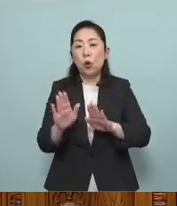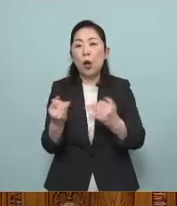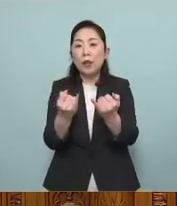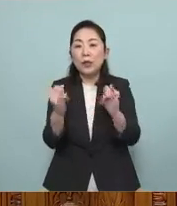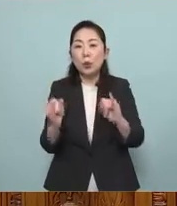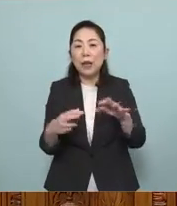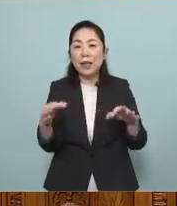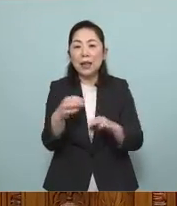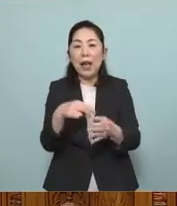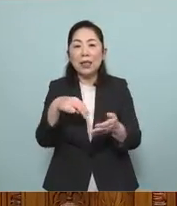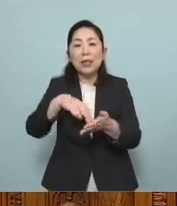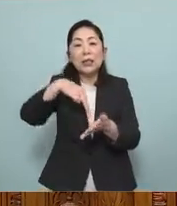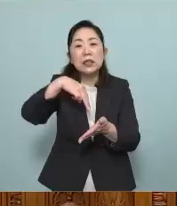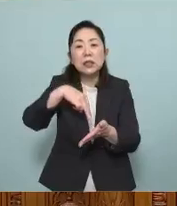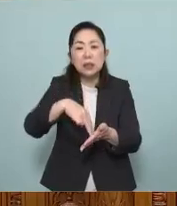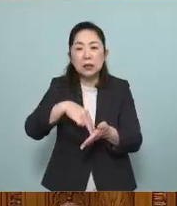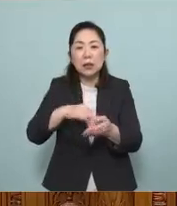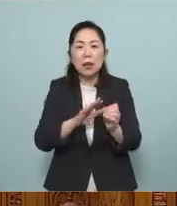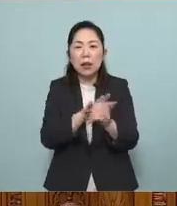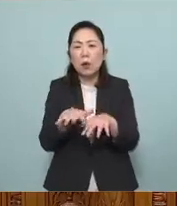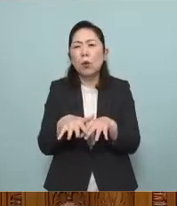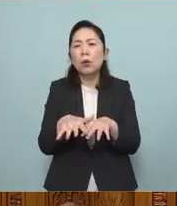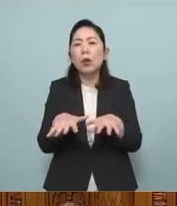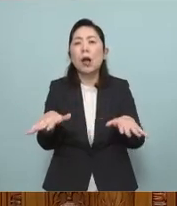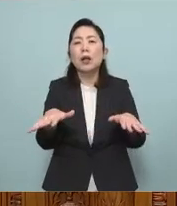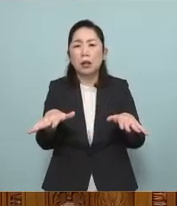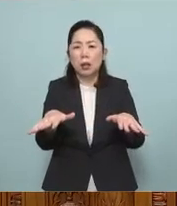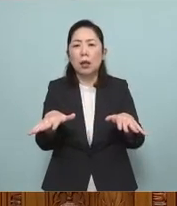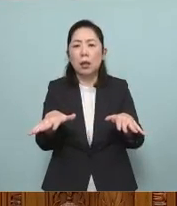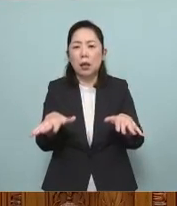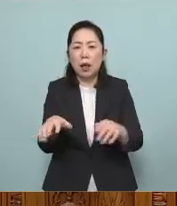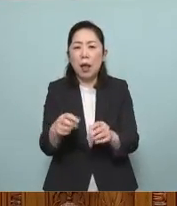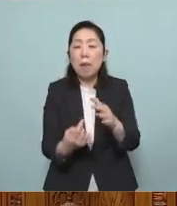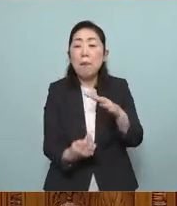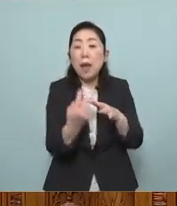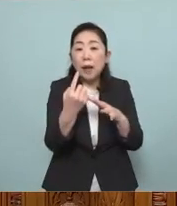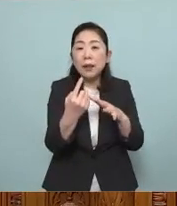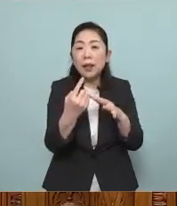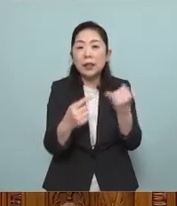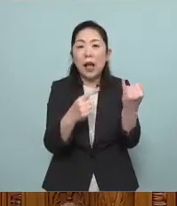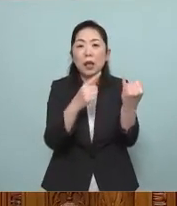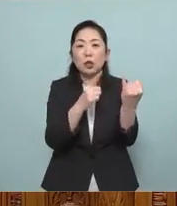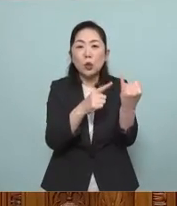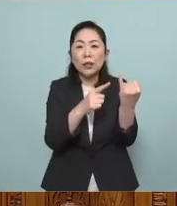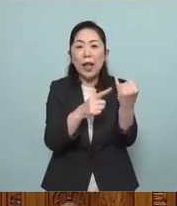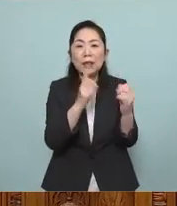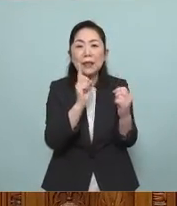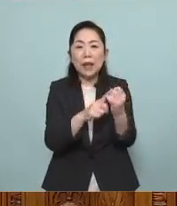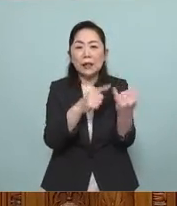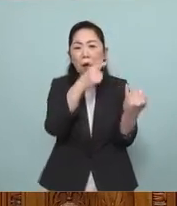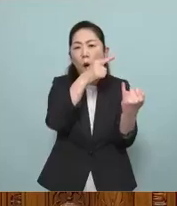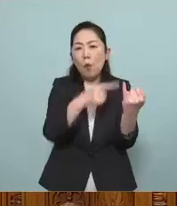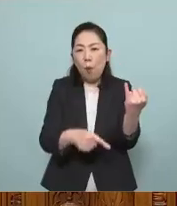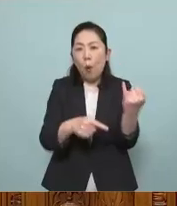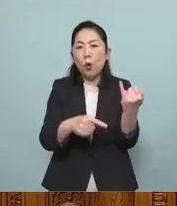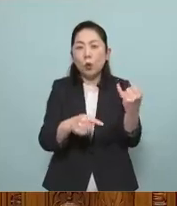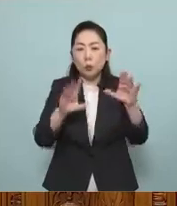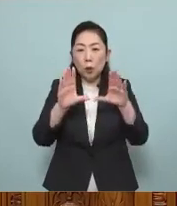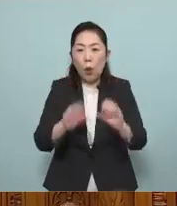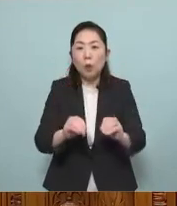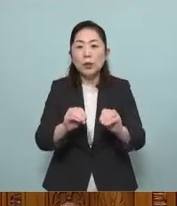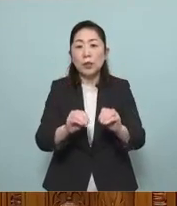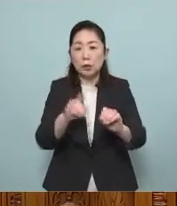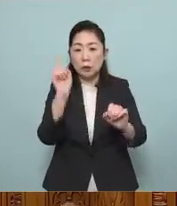や、コロナ禍で急増する DV など、女性への暴力、根絶に取り組み